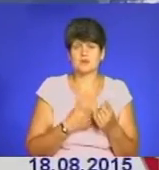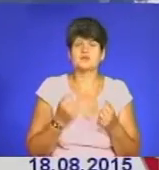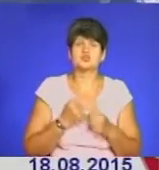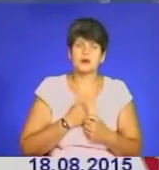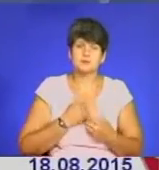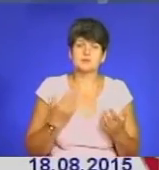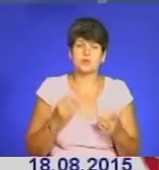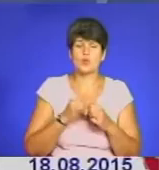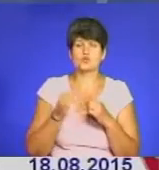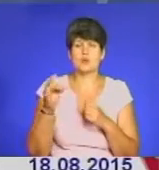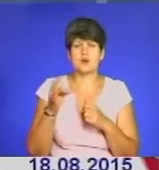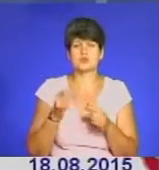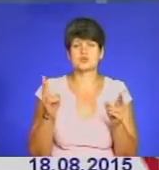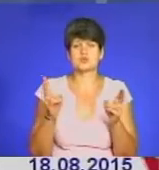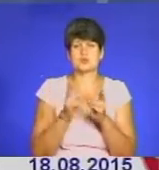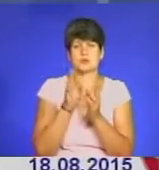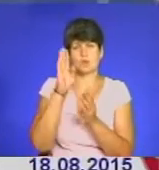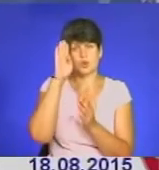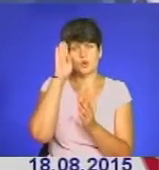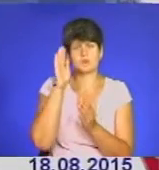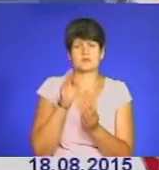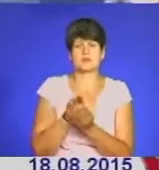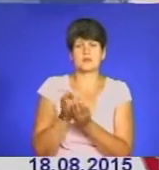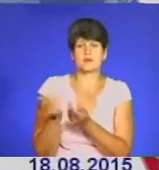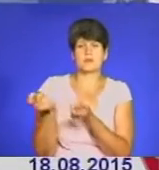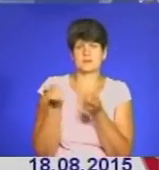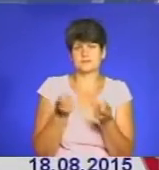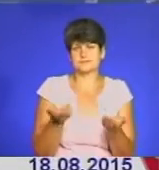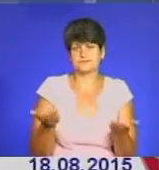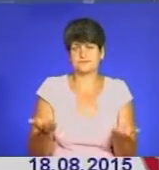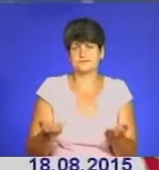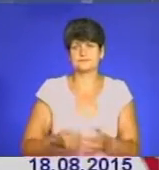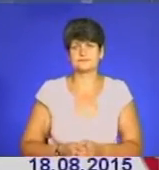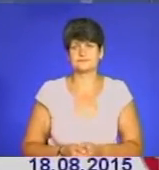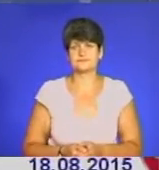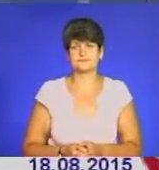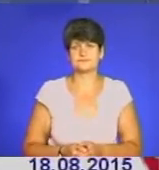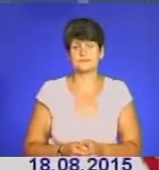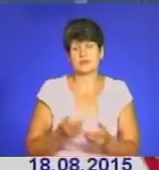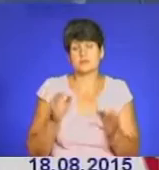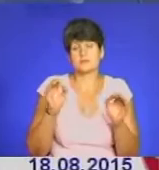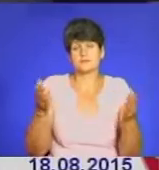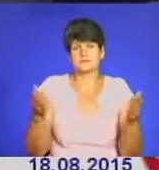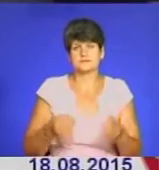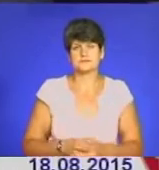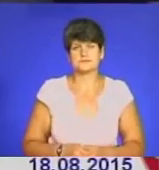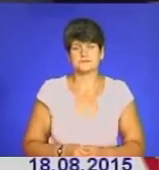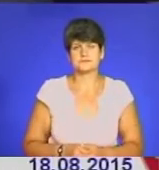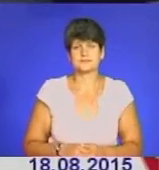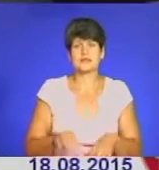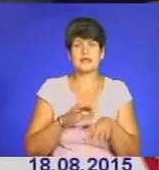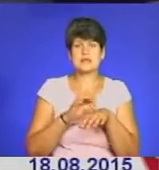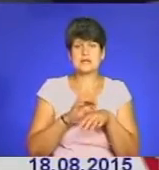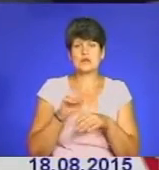кожного разу зустрічаємо хлопців, яких привозив в трунах. Ну, така правда. Тіло